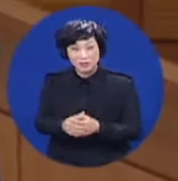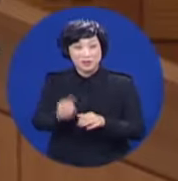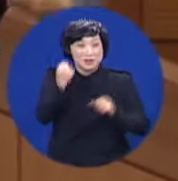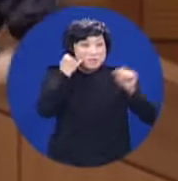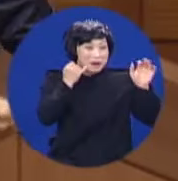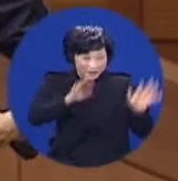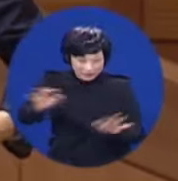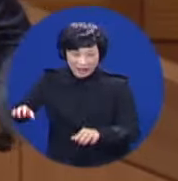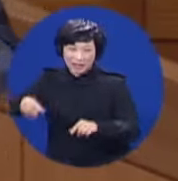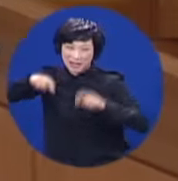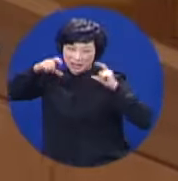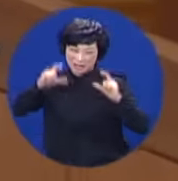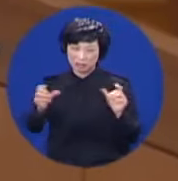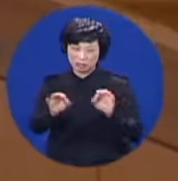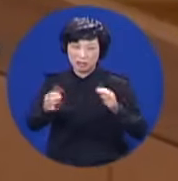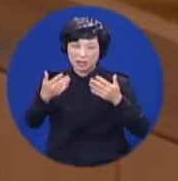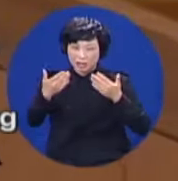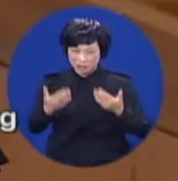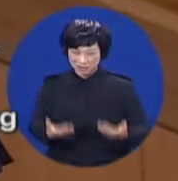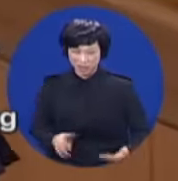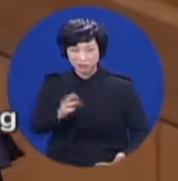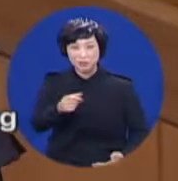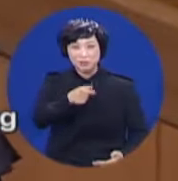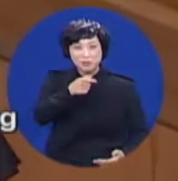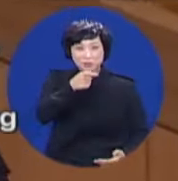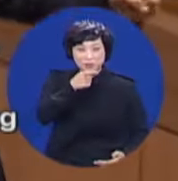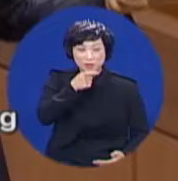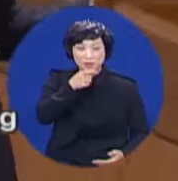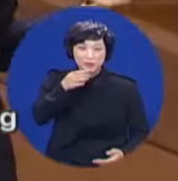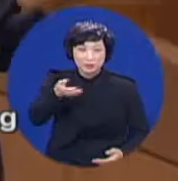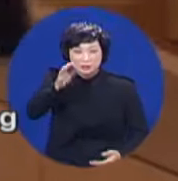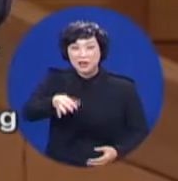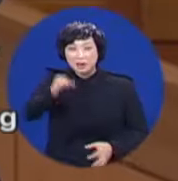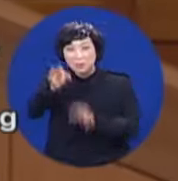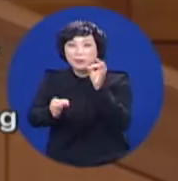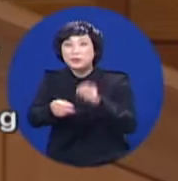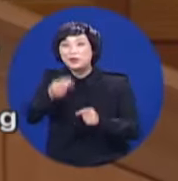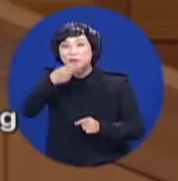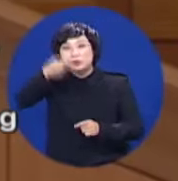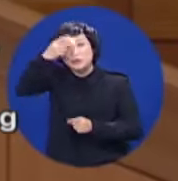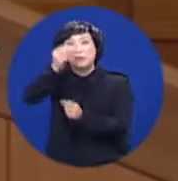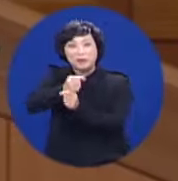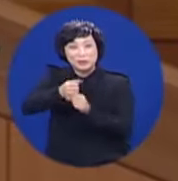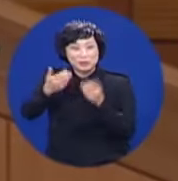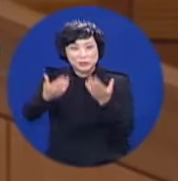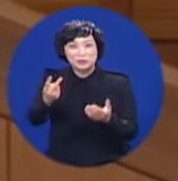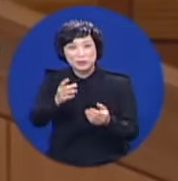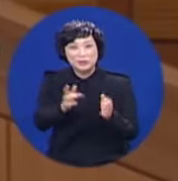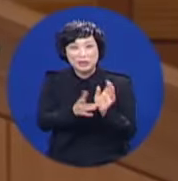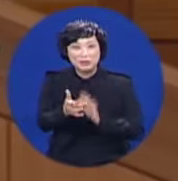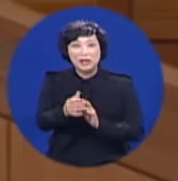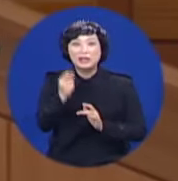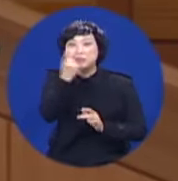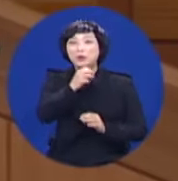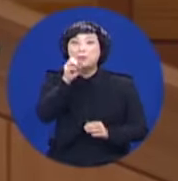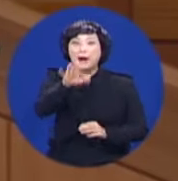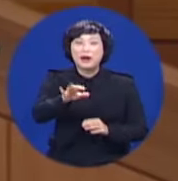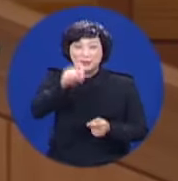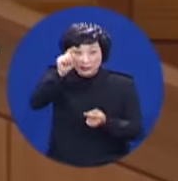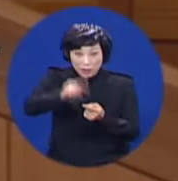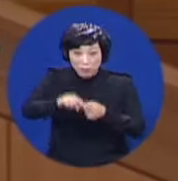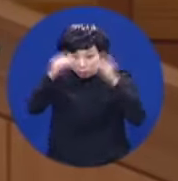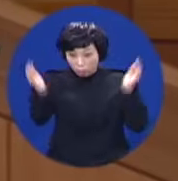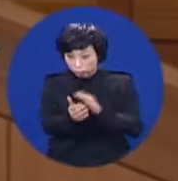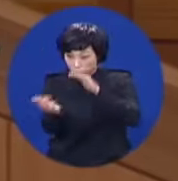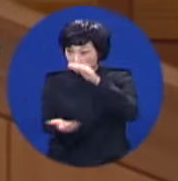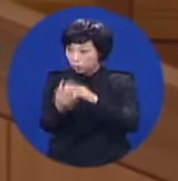바다를 잔잔케 하고 맹물로 포도주를 만들고 그 입에서 나오는 말씀대로 되어버리는 상황을